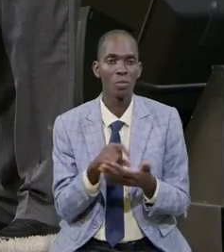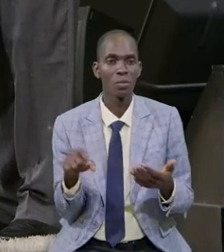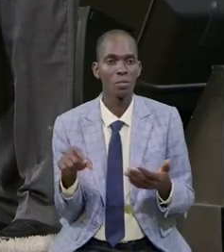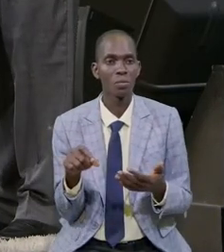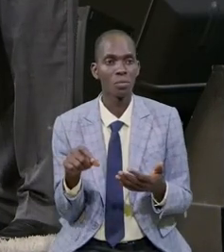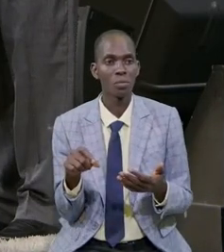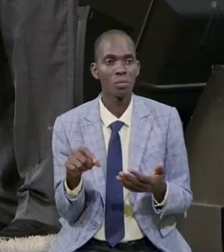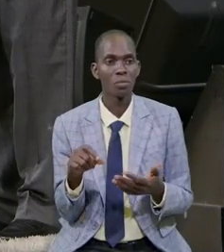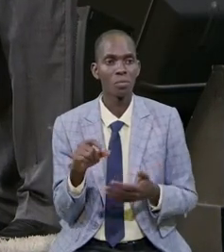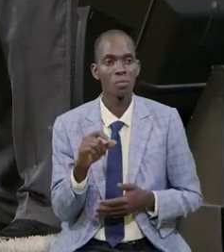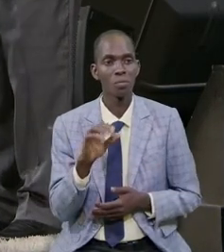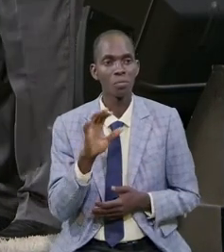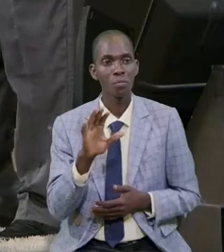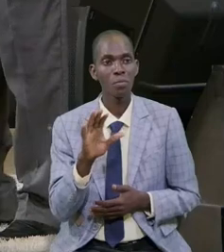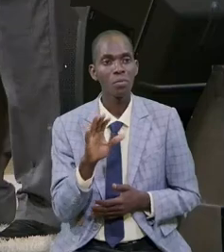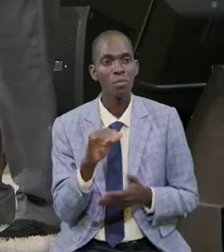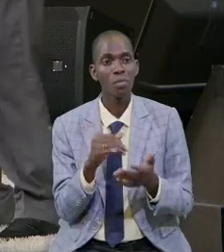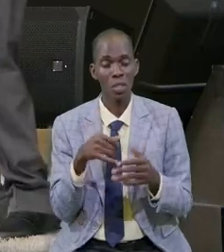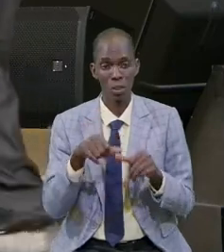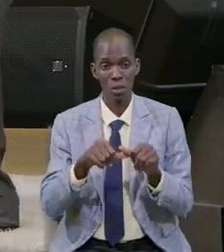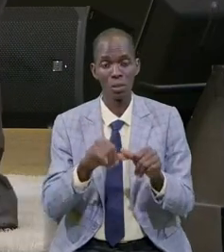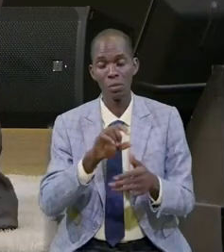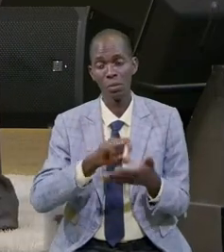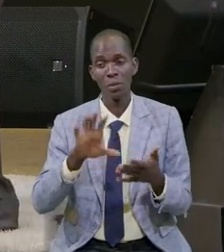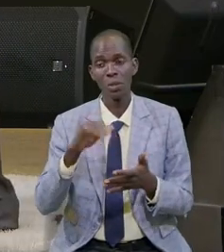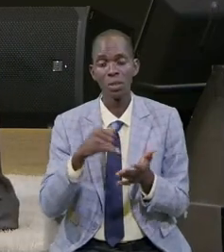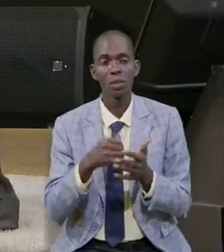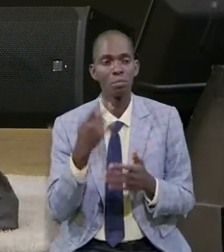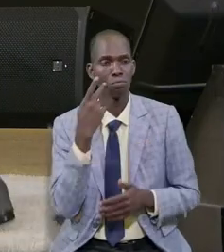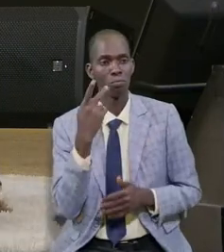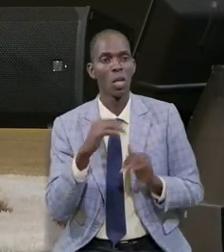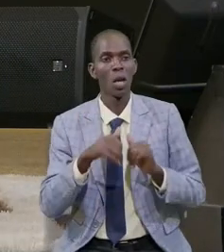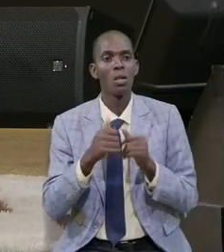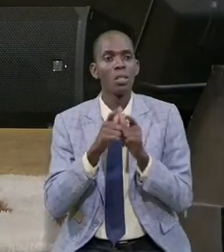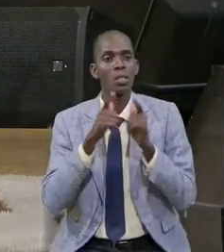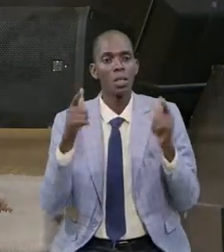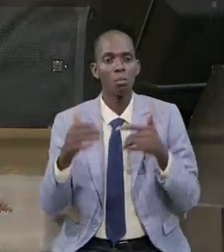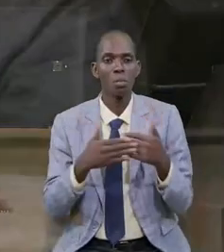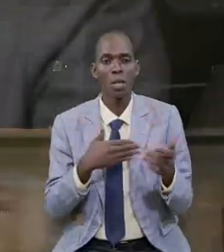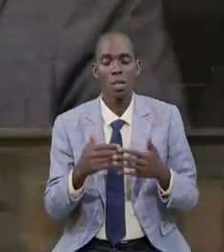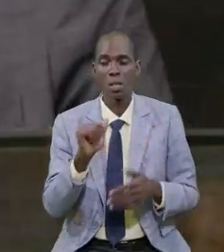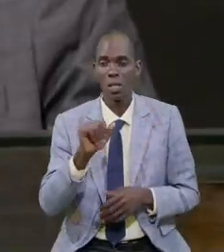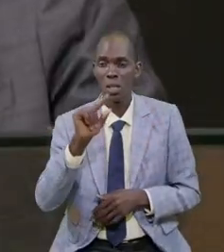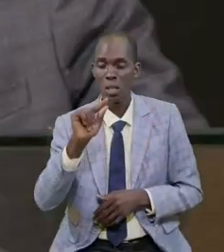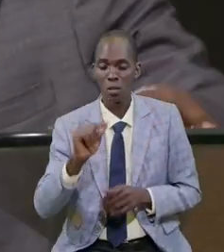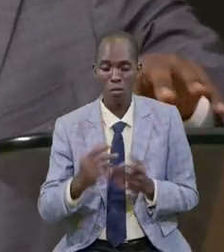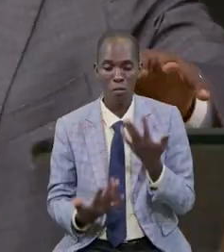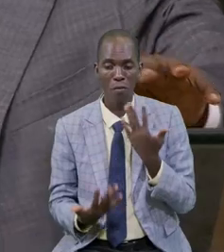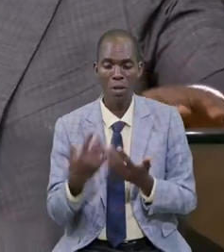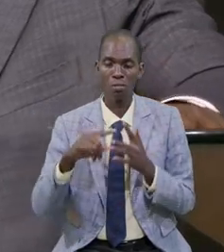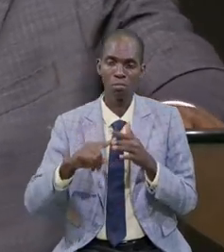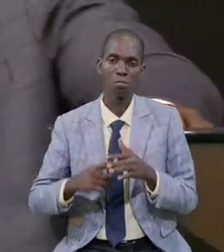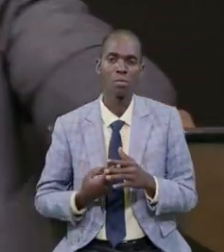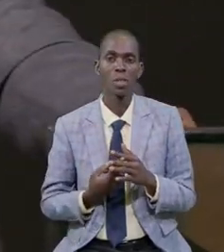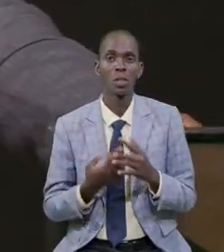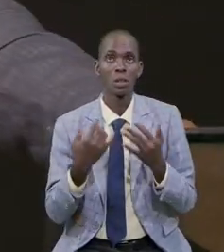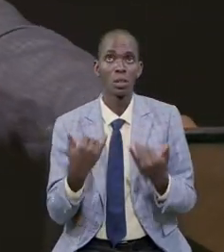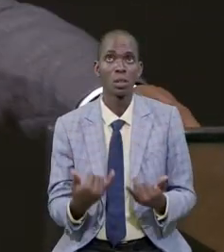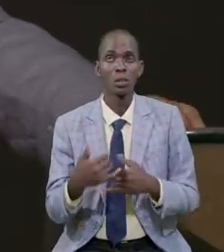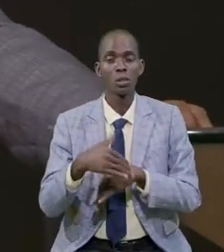voici comme un petit feu peut embraser une grande forêt. Ce soir,